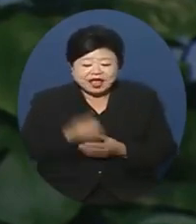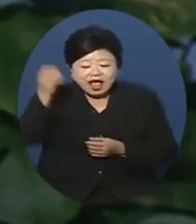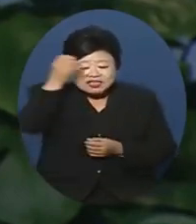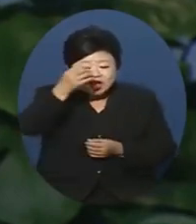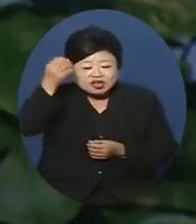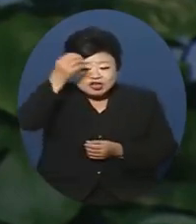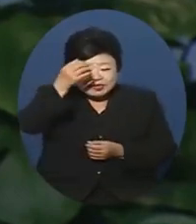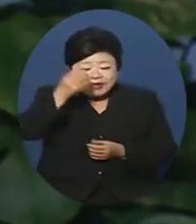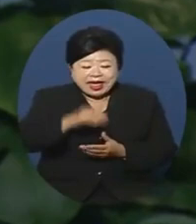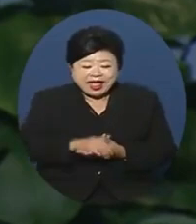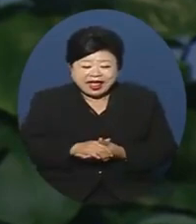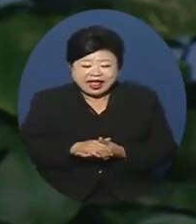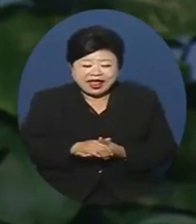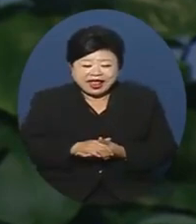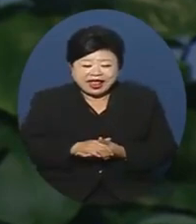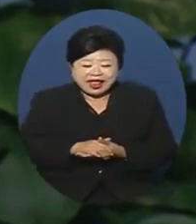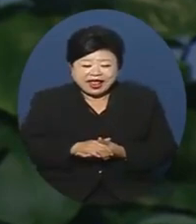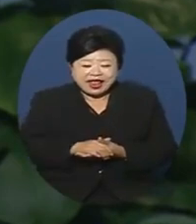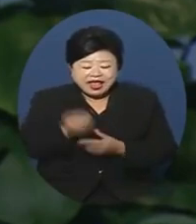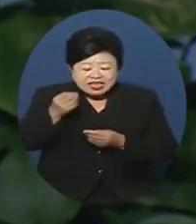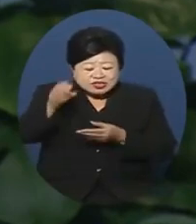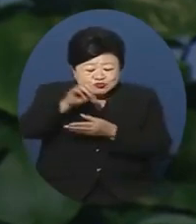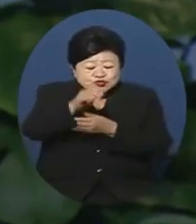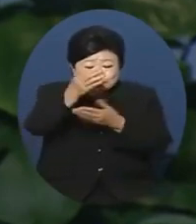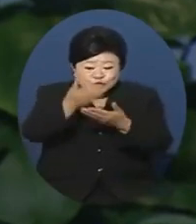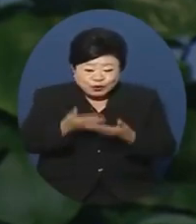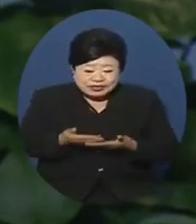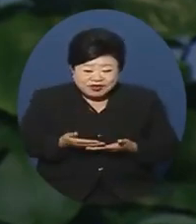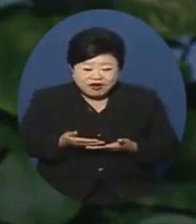성령의 기름 부으심을 통해서